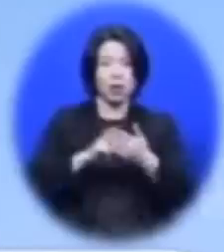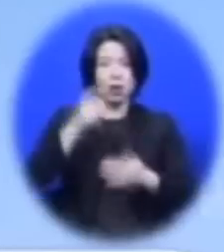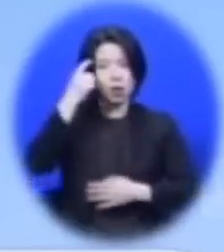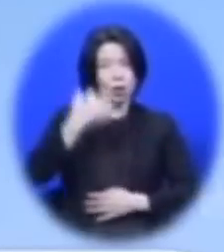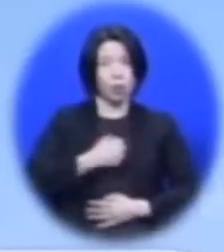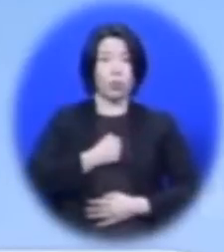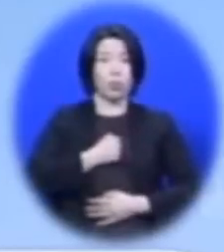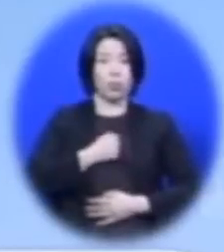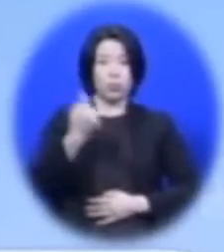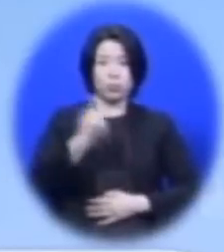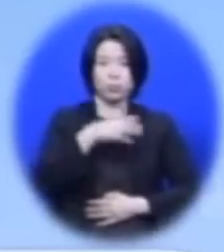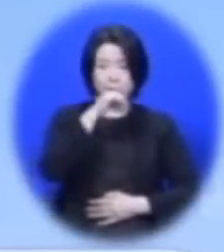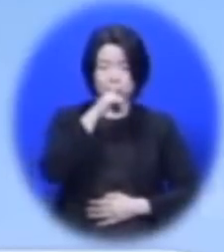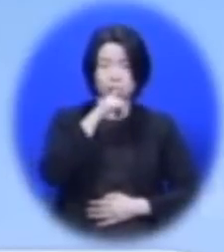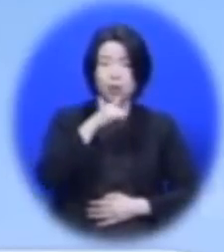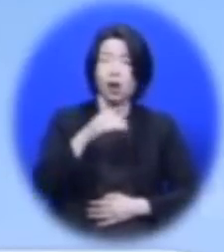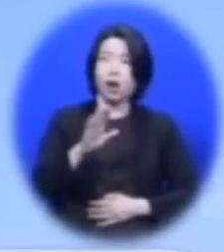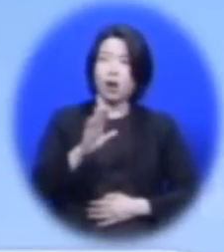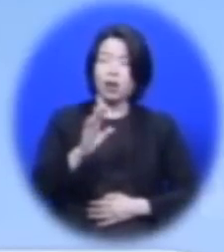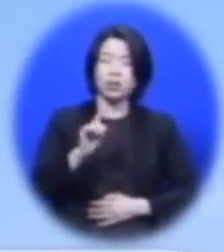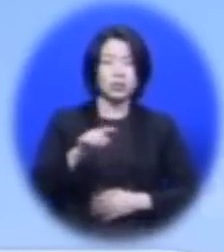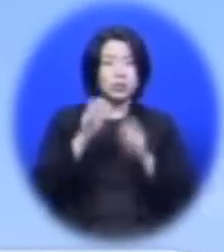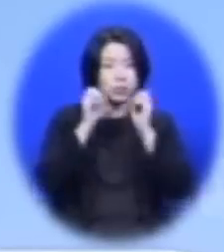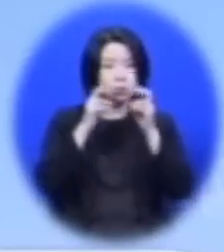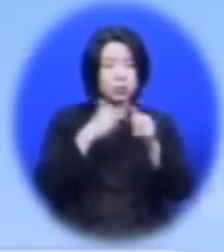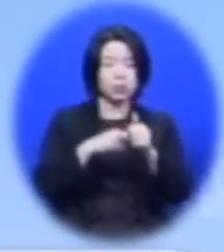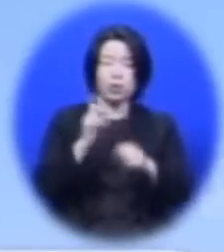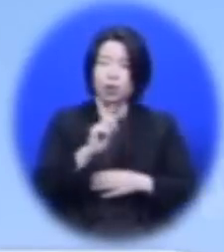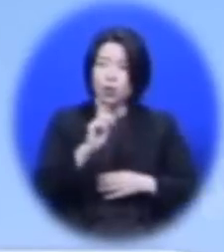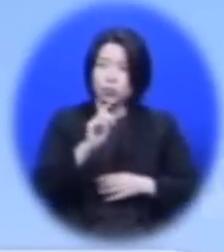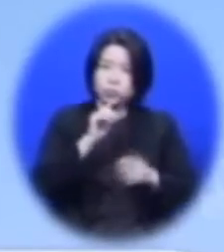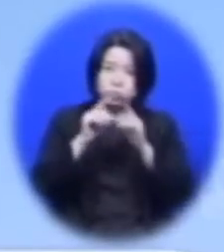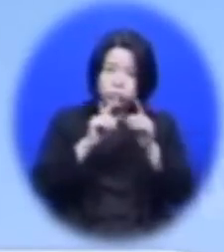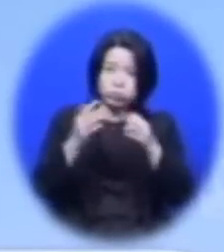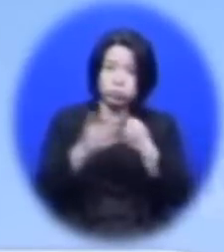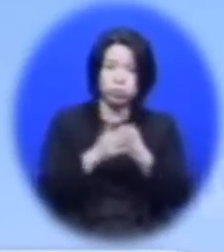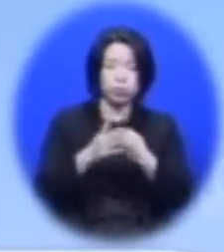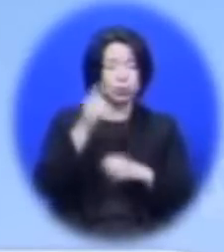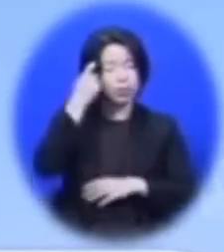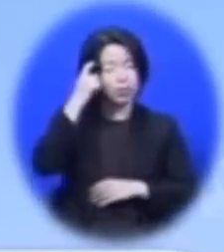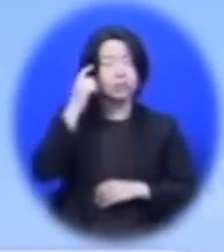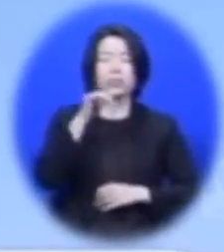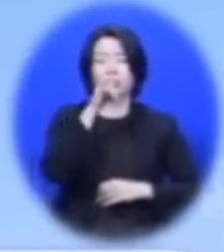충격으로 와닿았어요. 아니, 이 선교사님이 무슨 말씀하시려고 하시나.